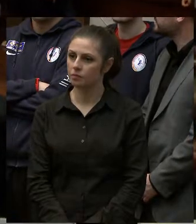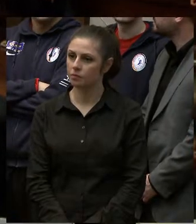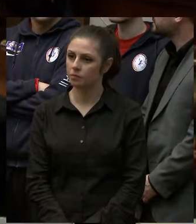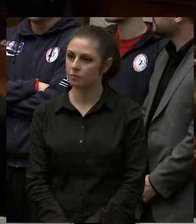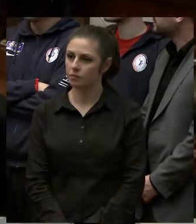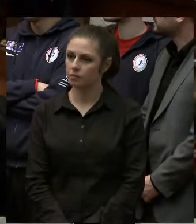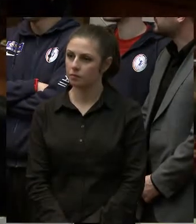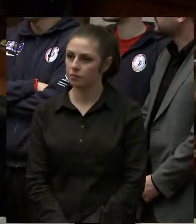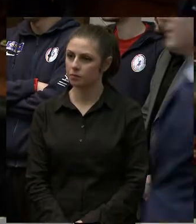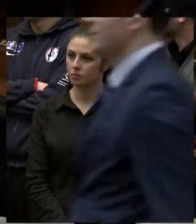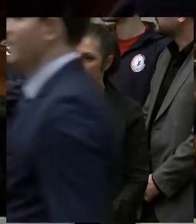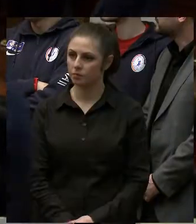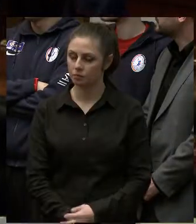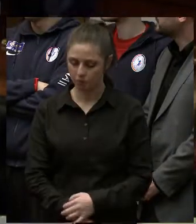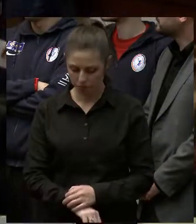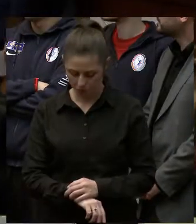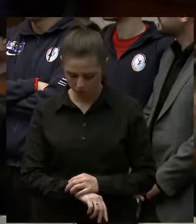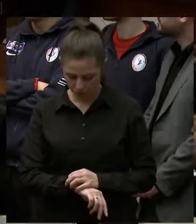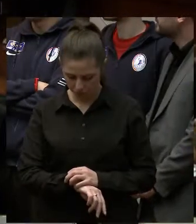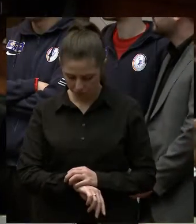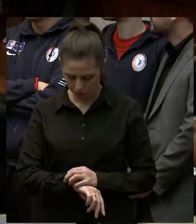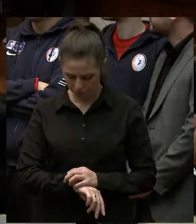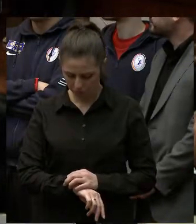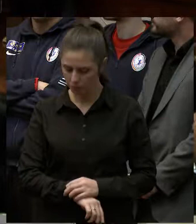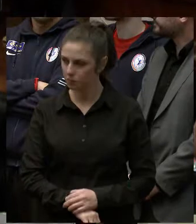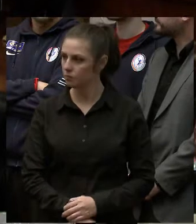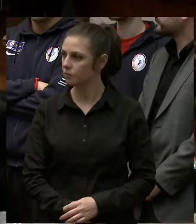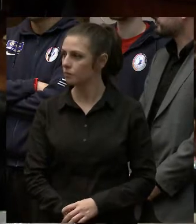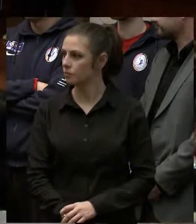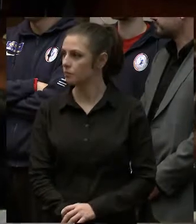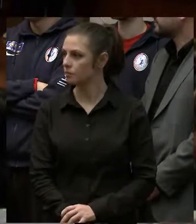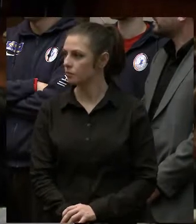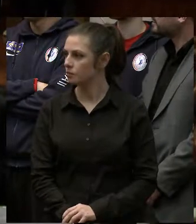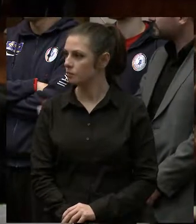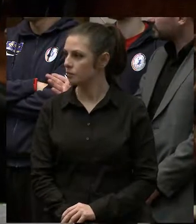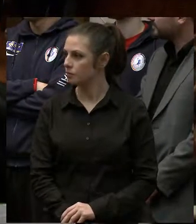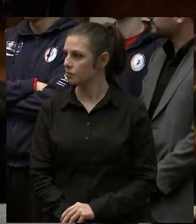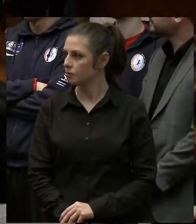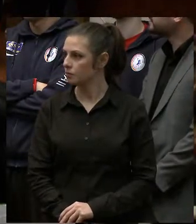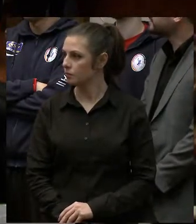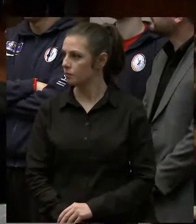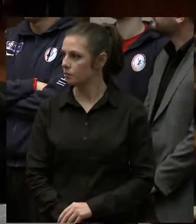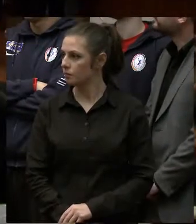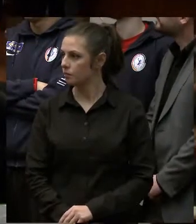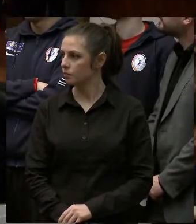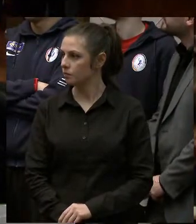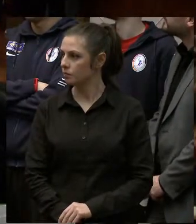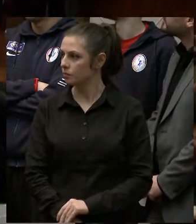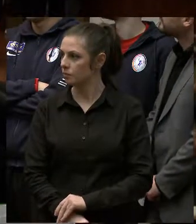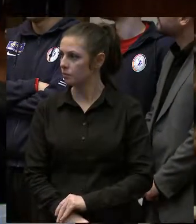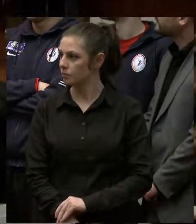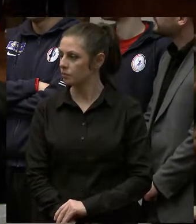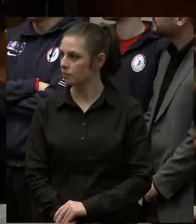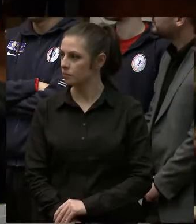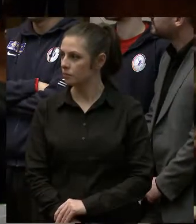Bir kısım bu tarafa çocuklar, futbolcular, bir kısmınız karşıya. Mavilerin bir kısmı karşıya. Yukarısı